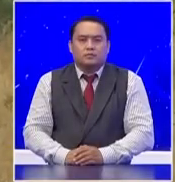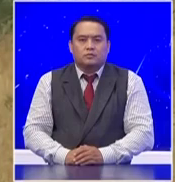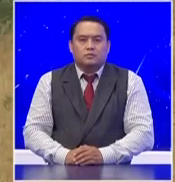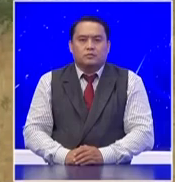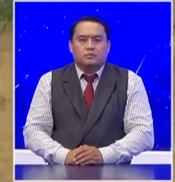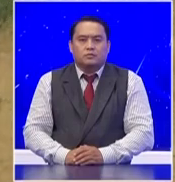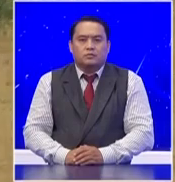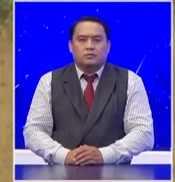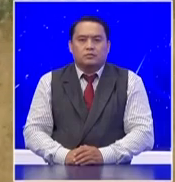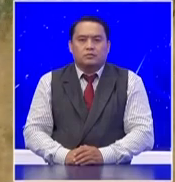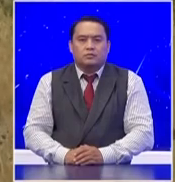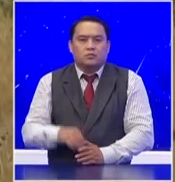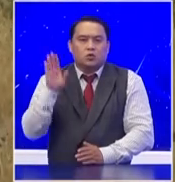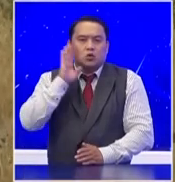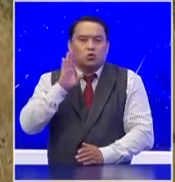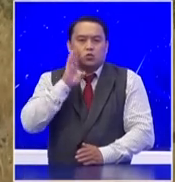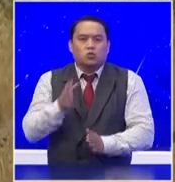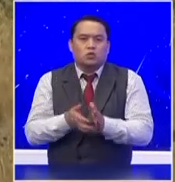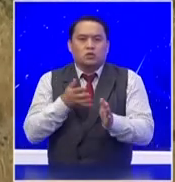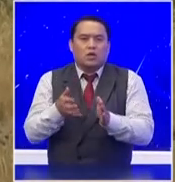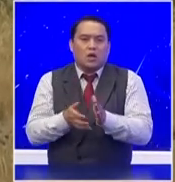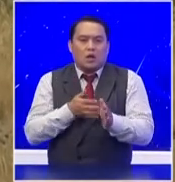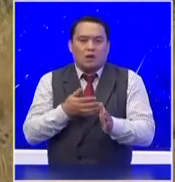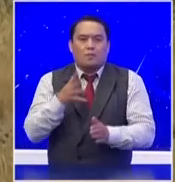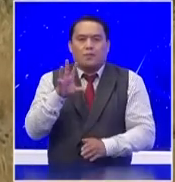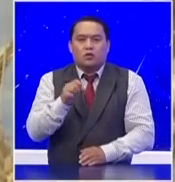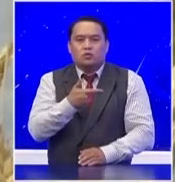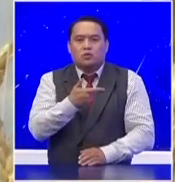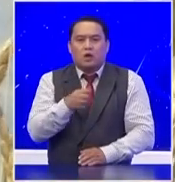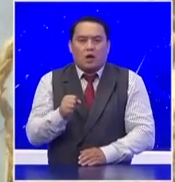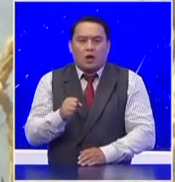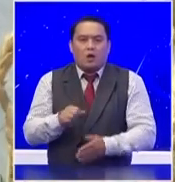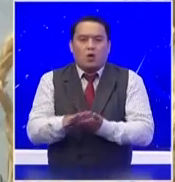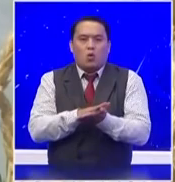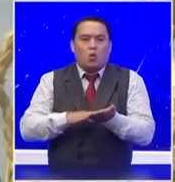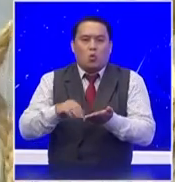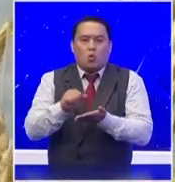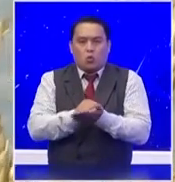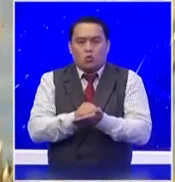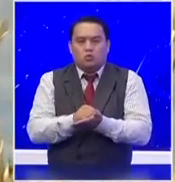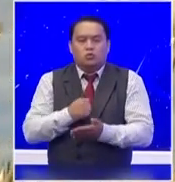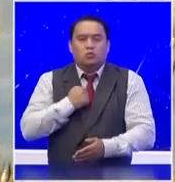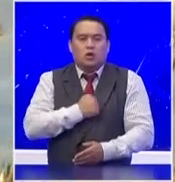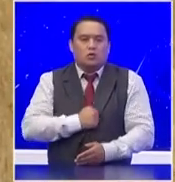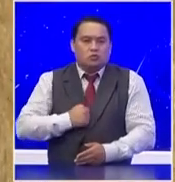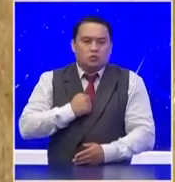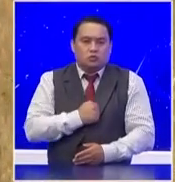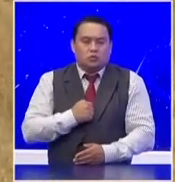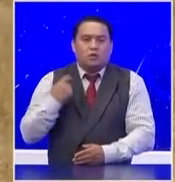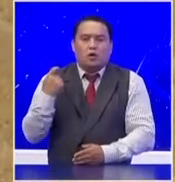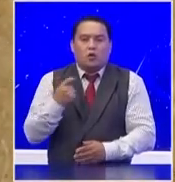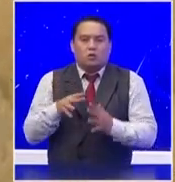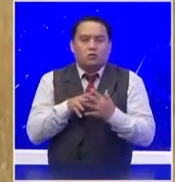Ақсу-ақсу болмай тұр. Су тапшы. Елу шаруа қожалығындағы 500 гектар алқап күйіп кетті. Диқандар күйініп жүр.